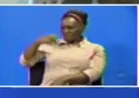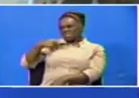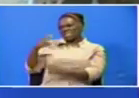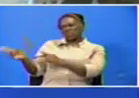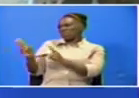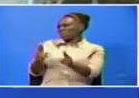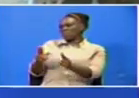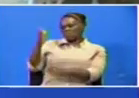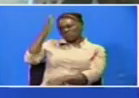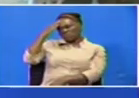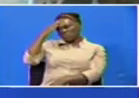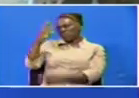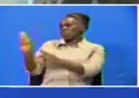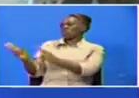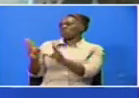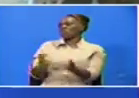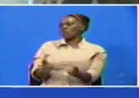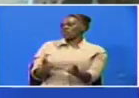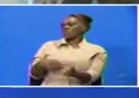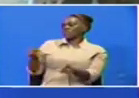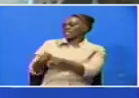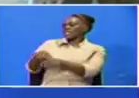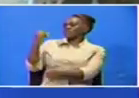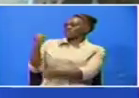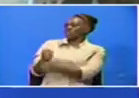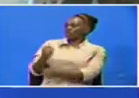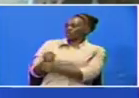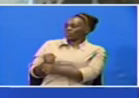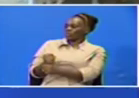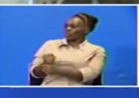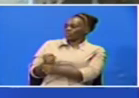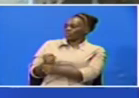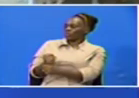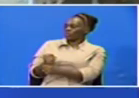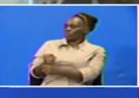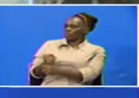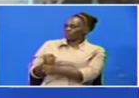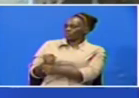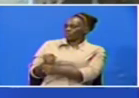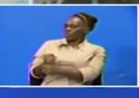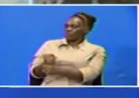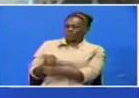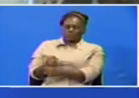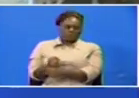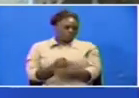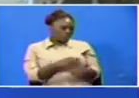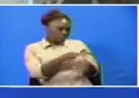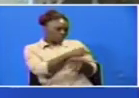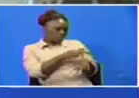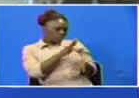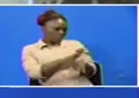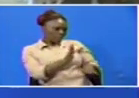na ni kawaida. Kwa ni kama kazi, mara nyingi wanafanya ODM. Katika taifa lenu